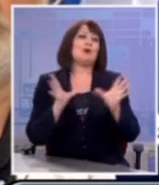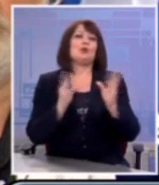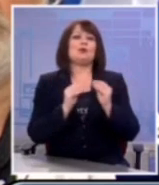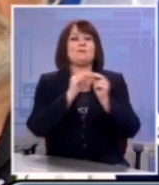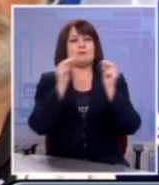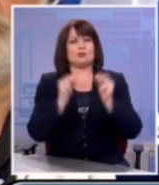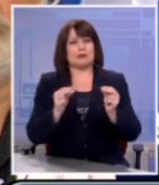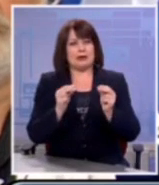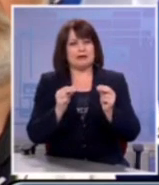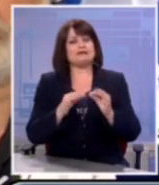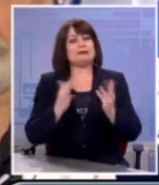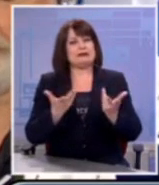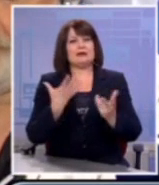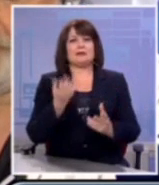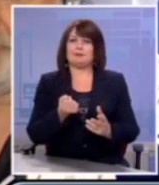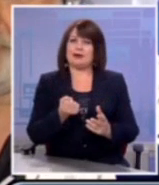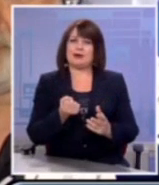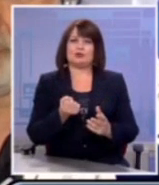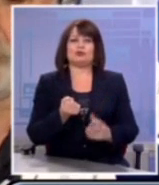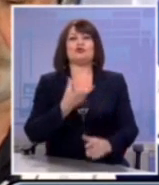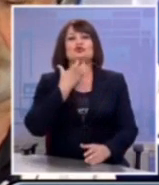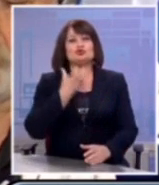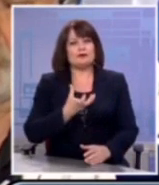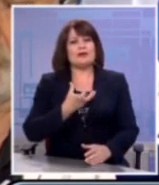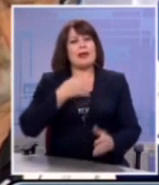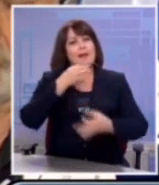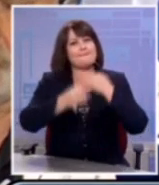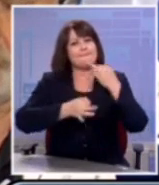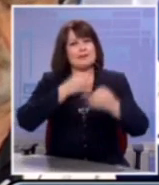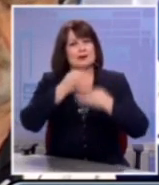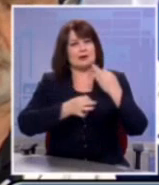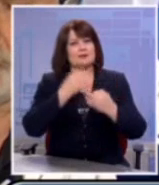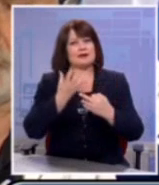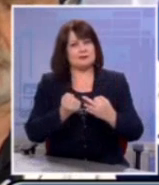συμπέρασμα ότι υπάρχουν σοβαρά επιχειρήματα